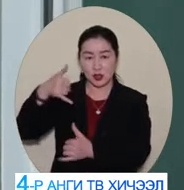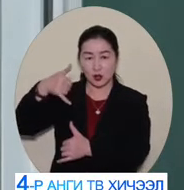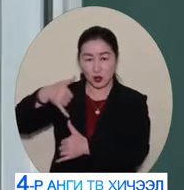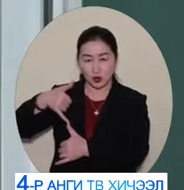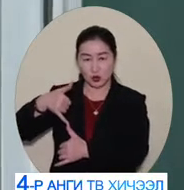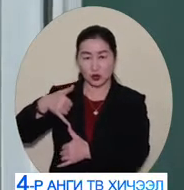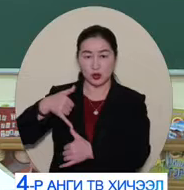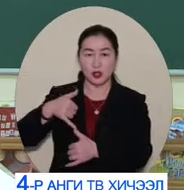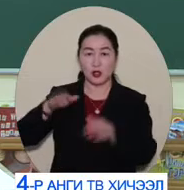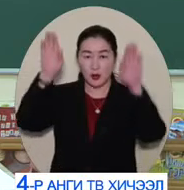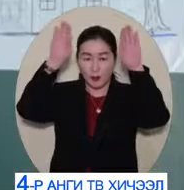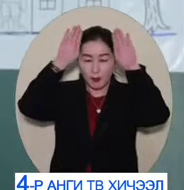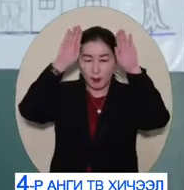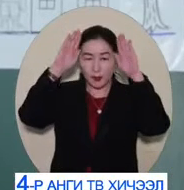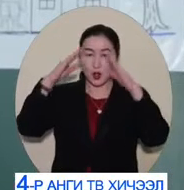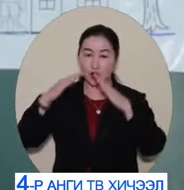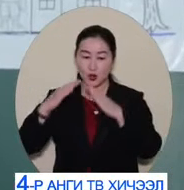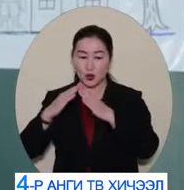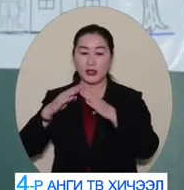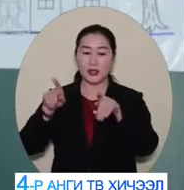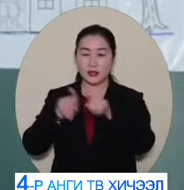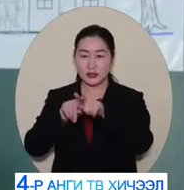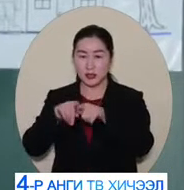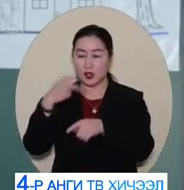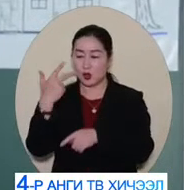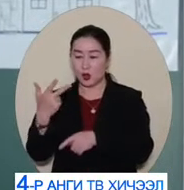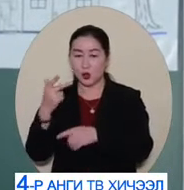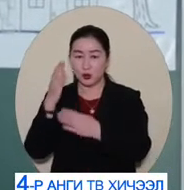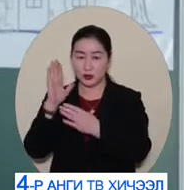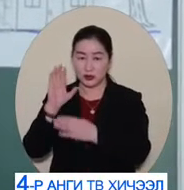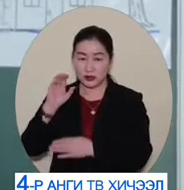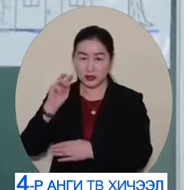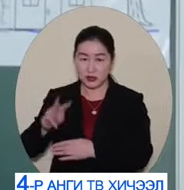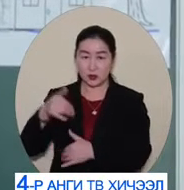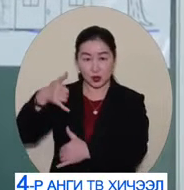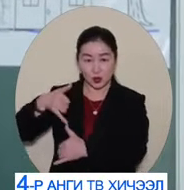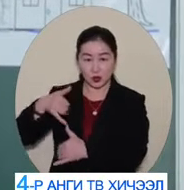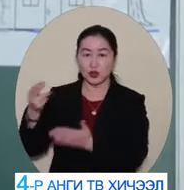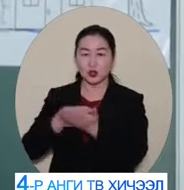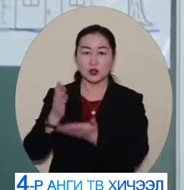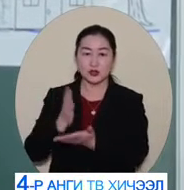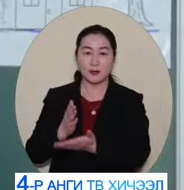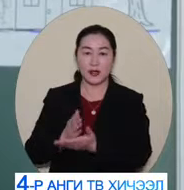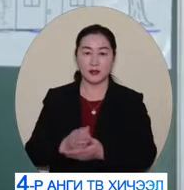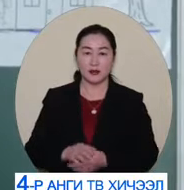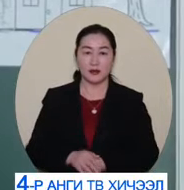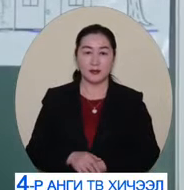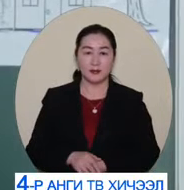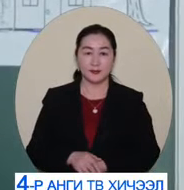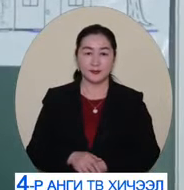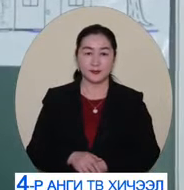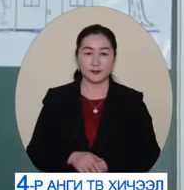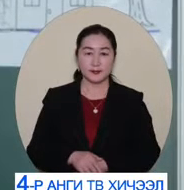өндөртэй зурчээ. За хүүхдүүд маань багштай одоо ийм хэмжээтэй боллоо гэж хэлсэн. А